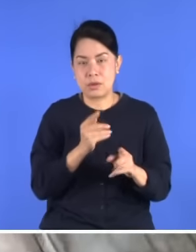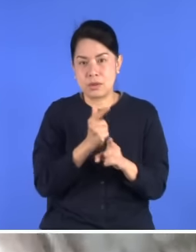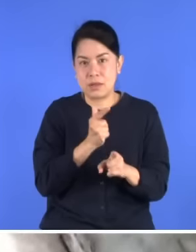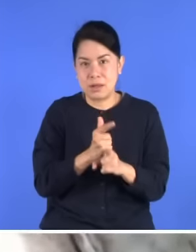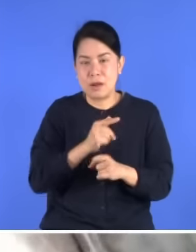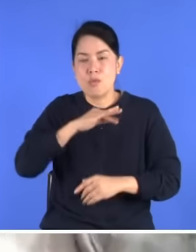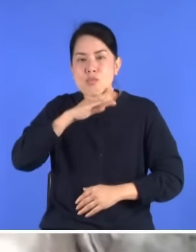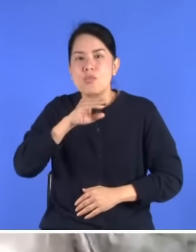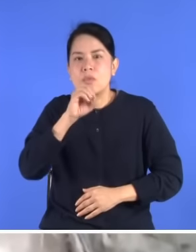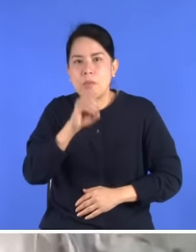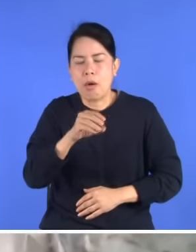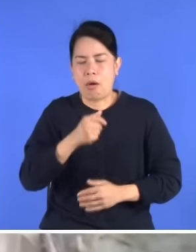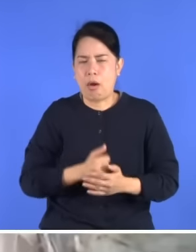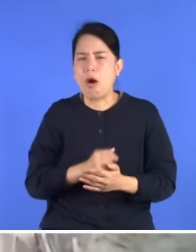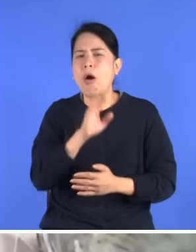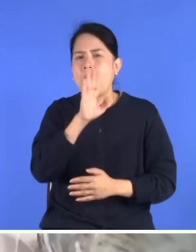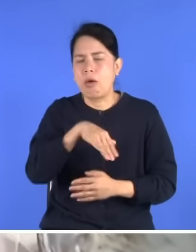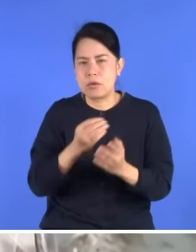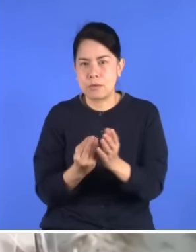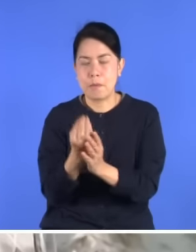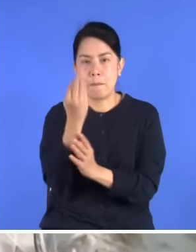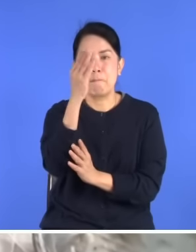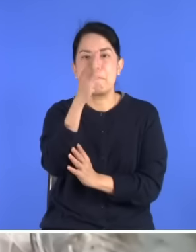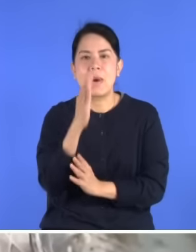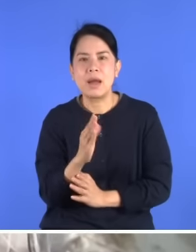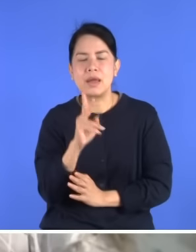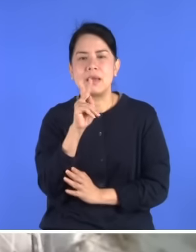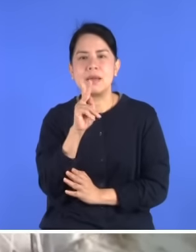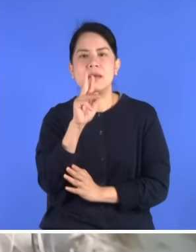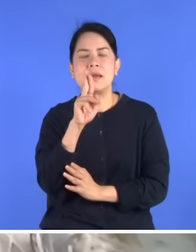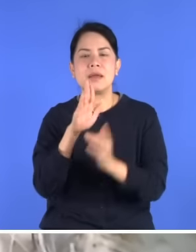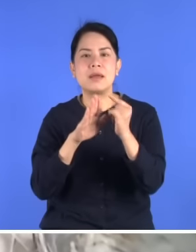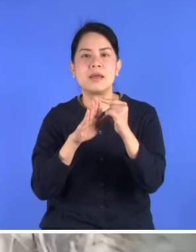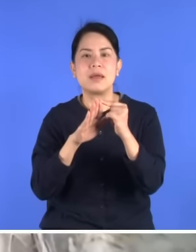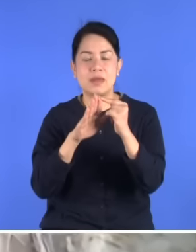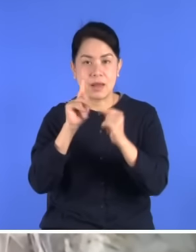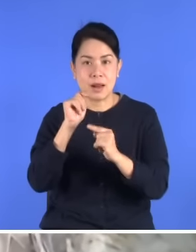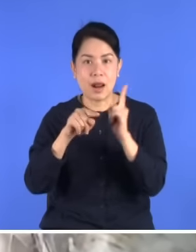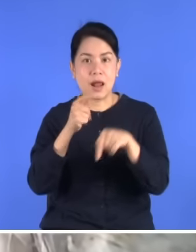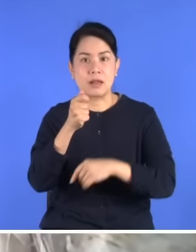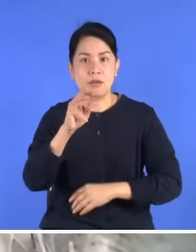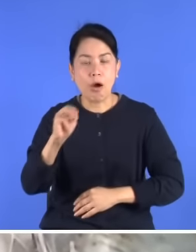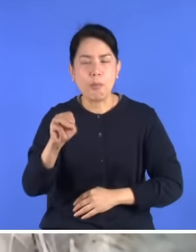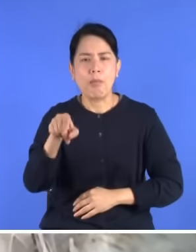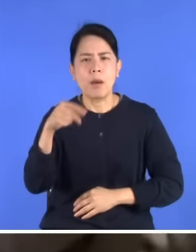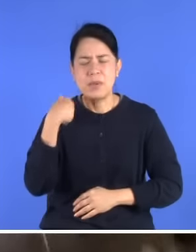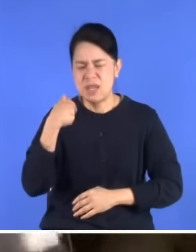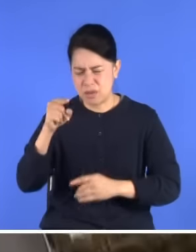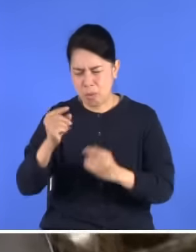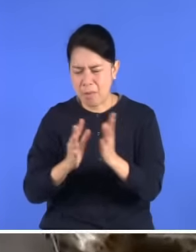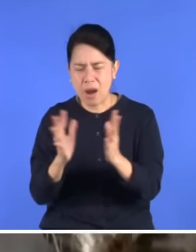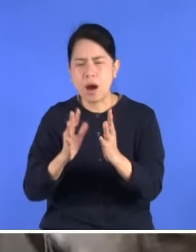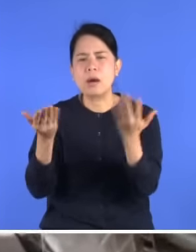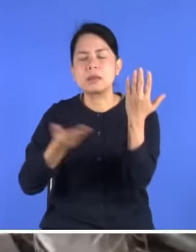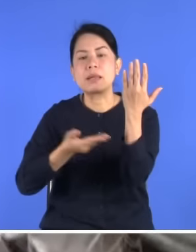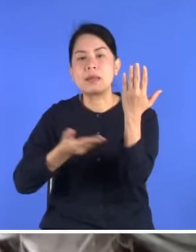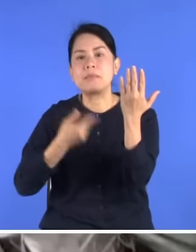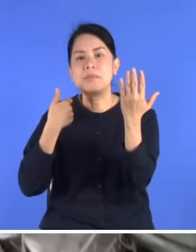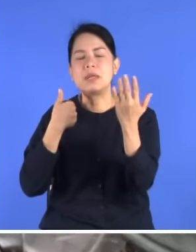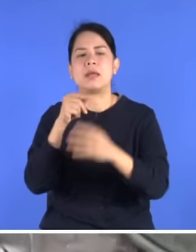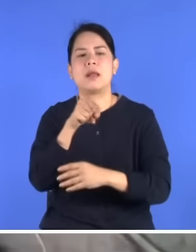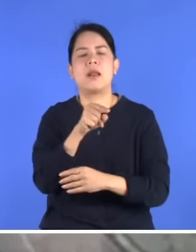บอกว่าใบกระท่อมต้นกระท่อมเนี่ยมันรกเขาคก็จะตัดทิ้งบ้างทีนี้เขาเห็นว่าเจ้าหมอนท้องที่เขาเลี้ยงเอาไว้เนี่ยนะมันคงจะคุ้นเคยกับกิน